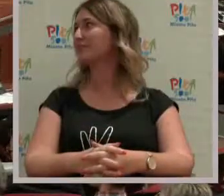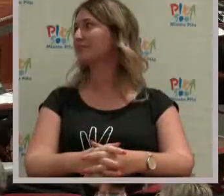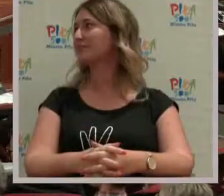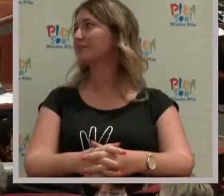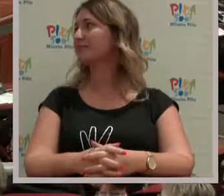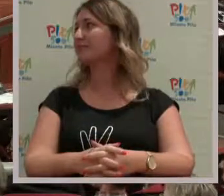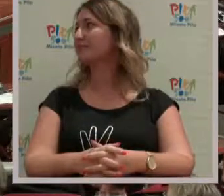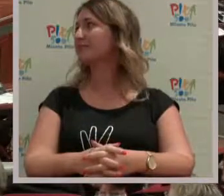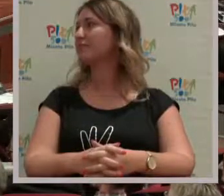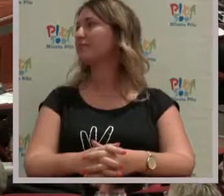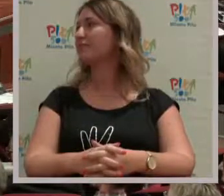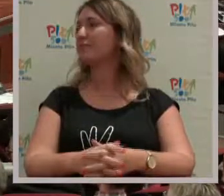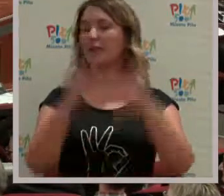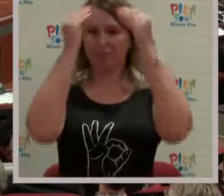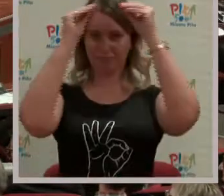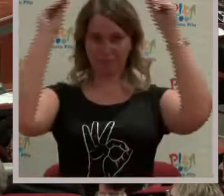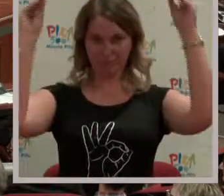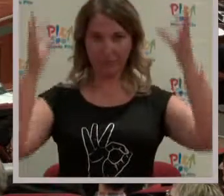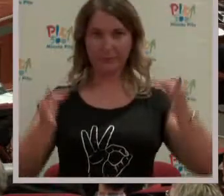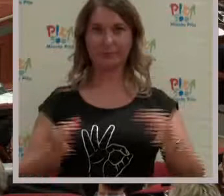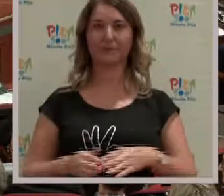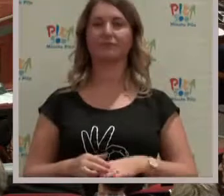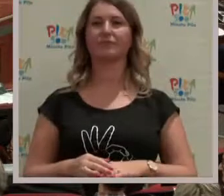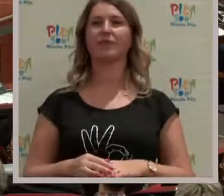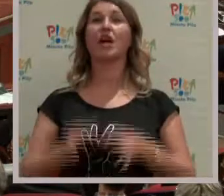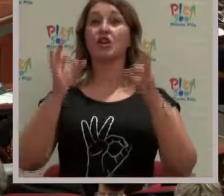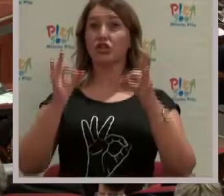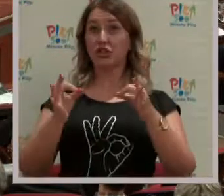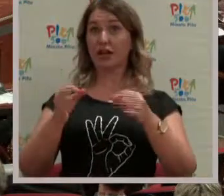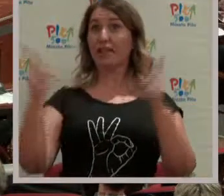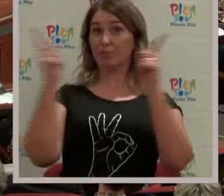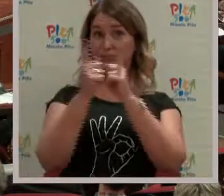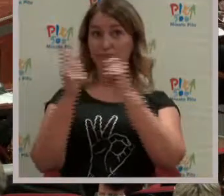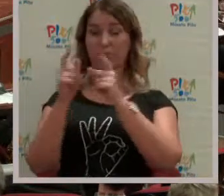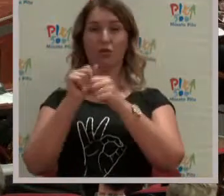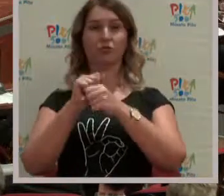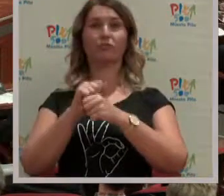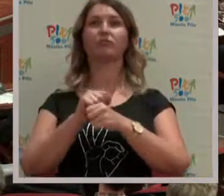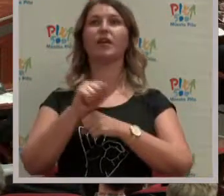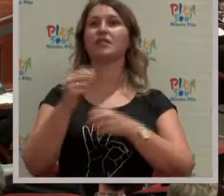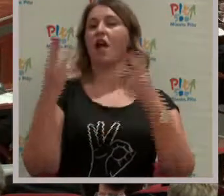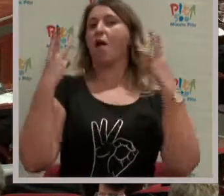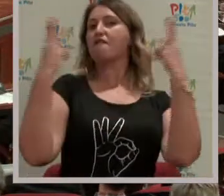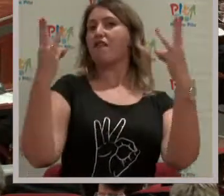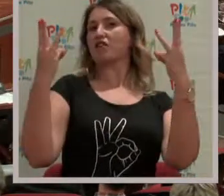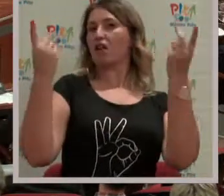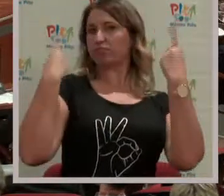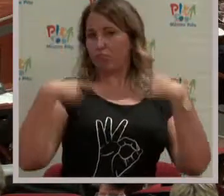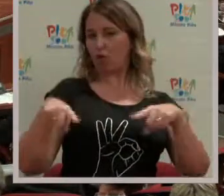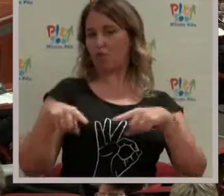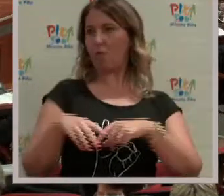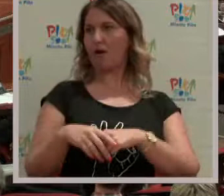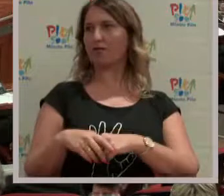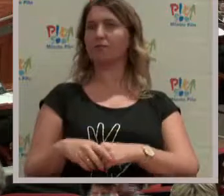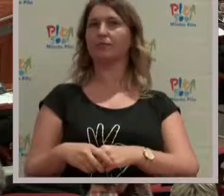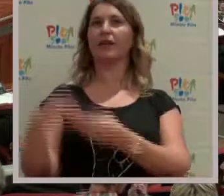Szanowni Państwo, mamy zaszczyt gości dzisiaj najważniejszych przedstawicieli Polskiego Związku Głuchych. W tym momencie